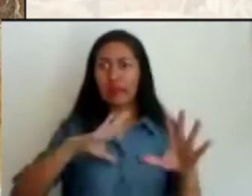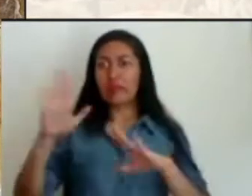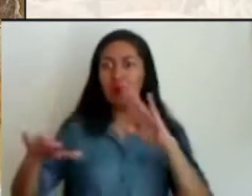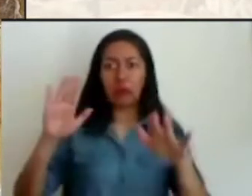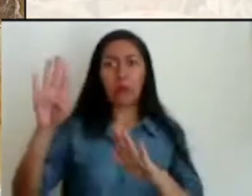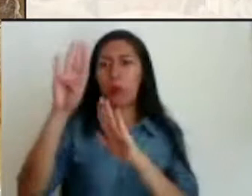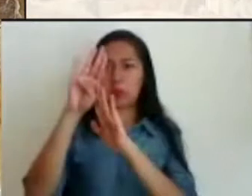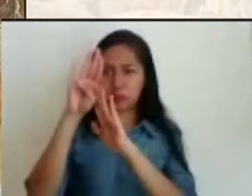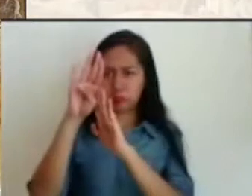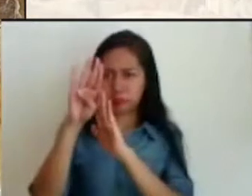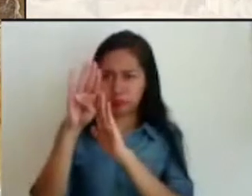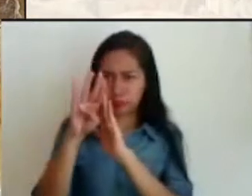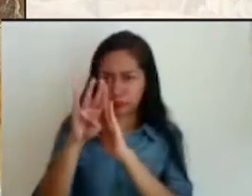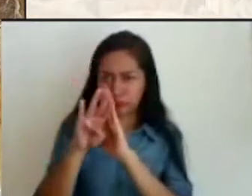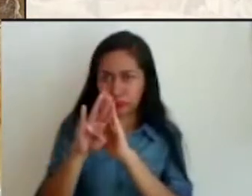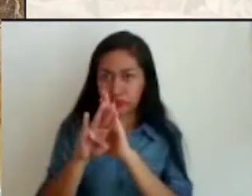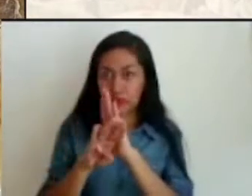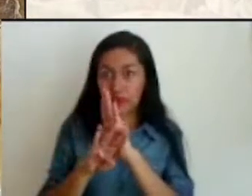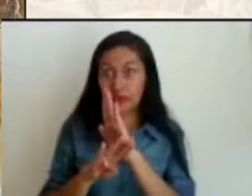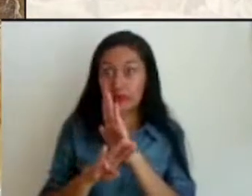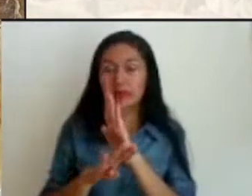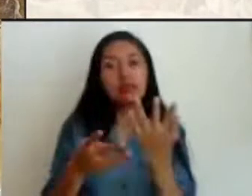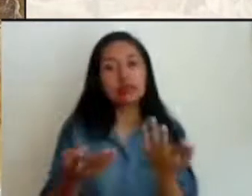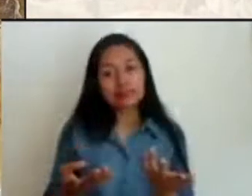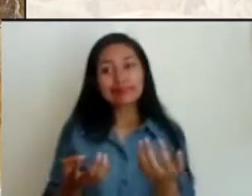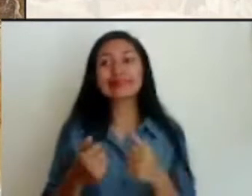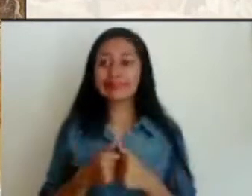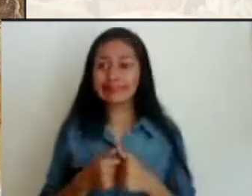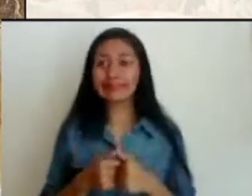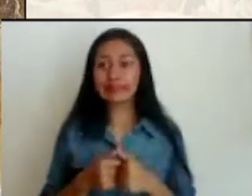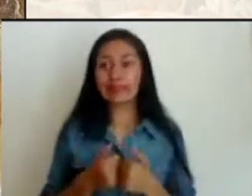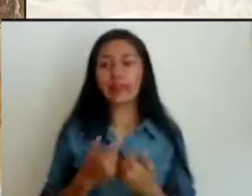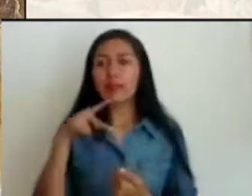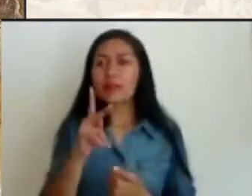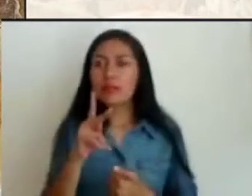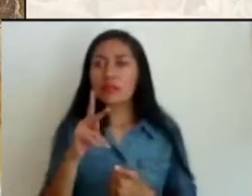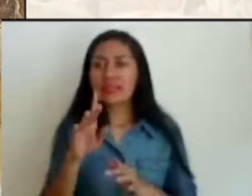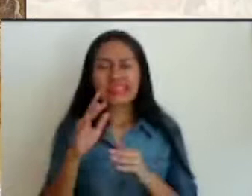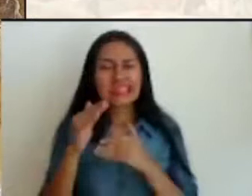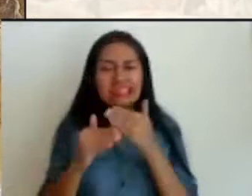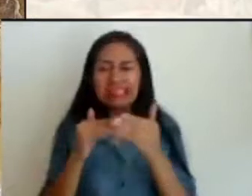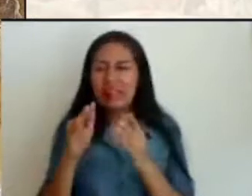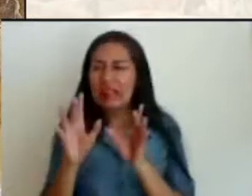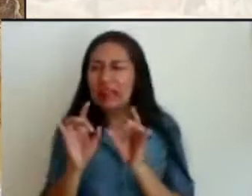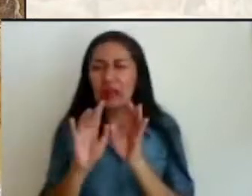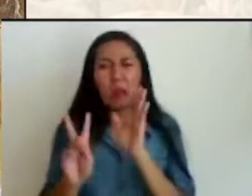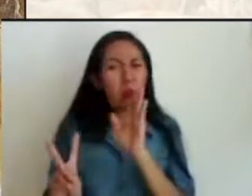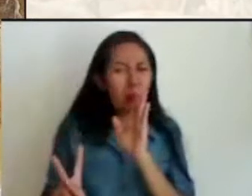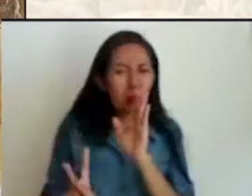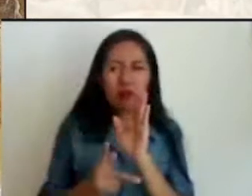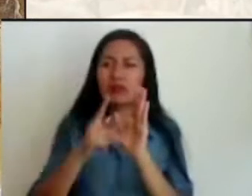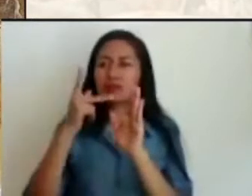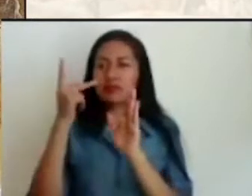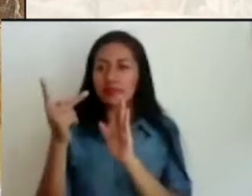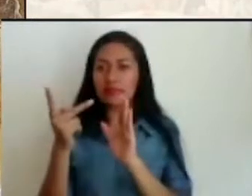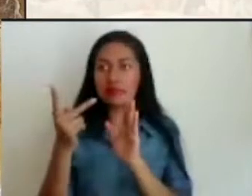otra elevación importante en la mortalidad. Se señala que el censo veneciano anterior era un